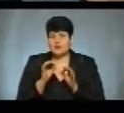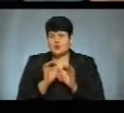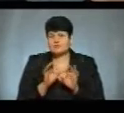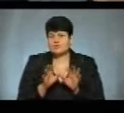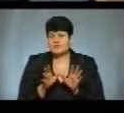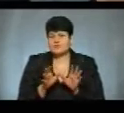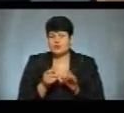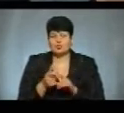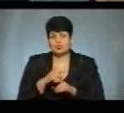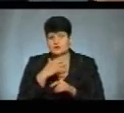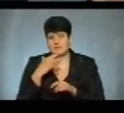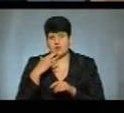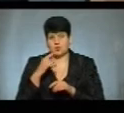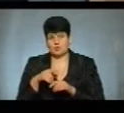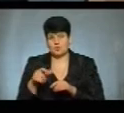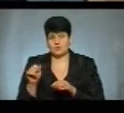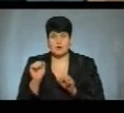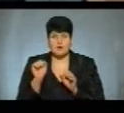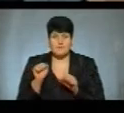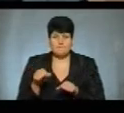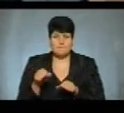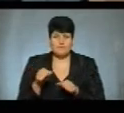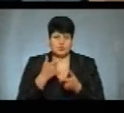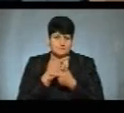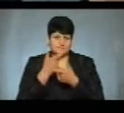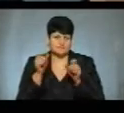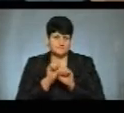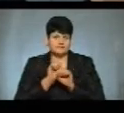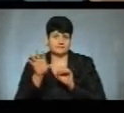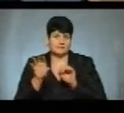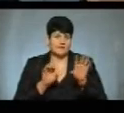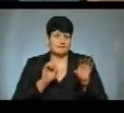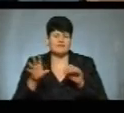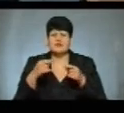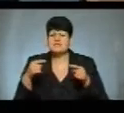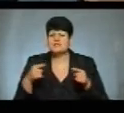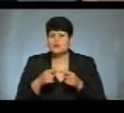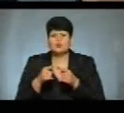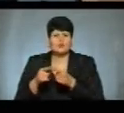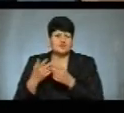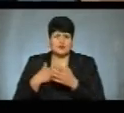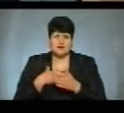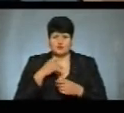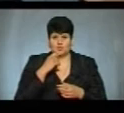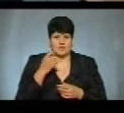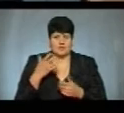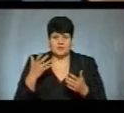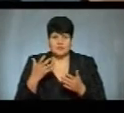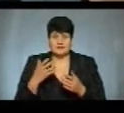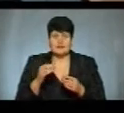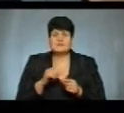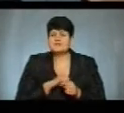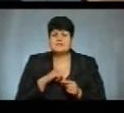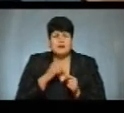розповісти дуже багатьом людям, можна звістку розіслати в різні куточки нашої країни і